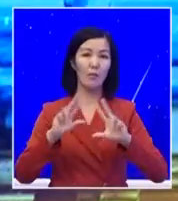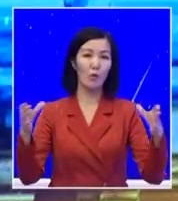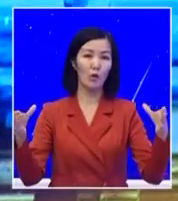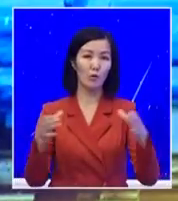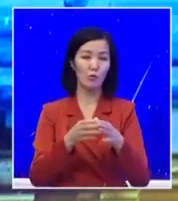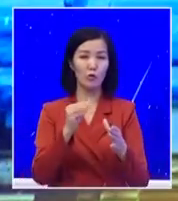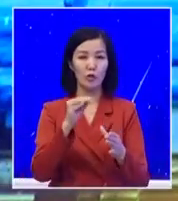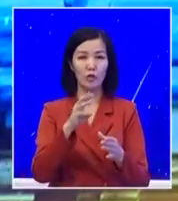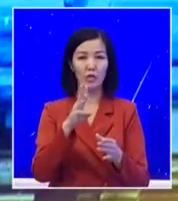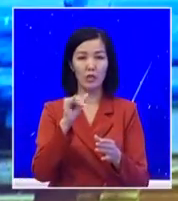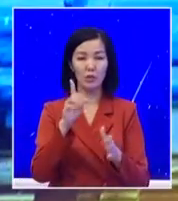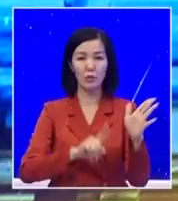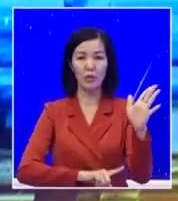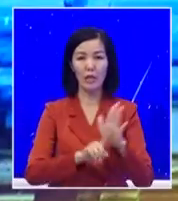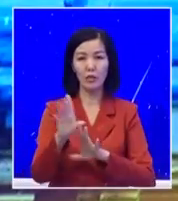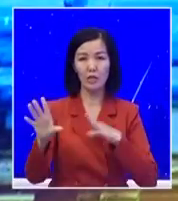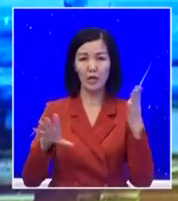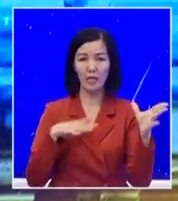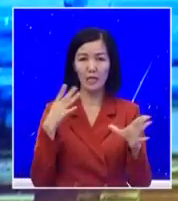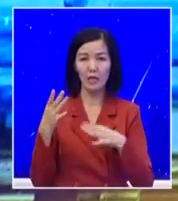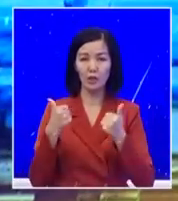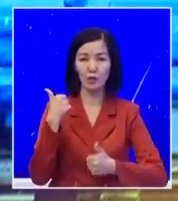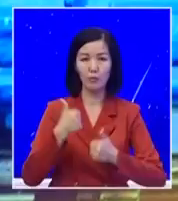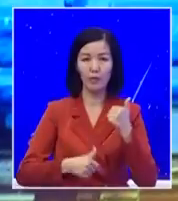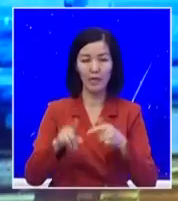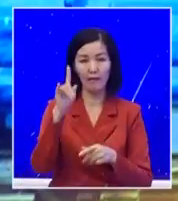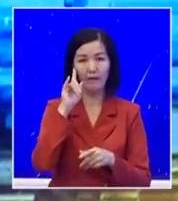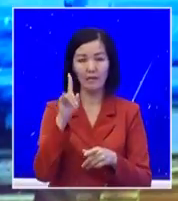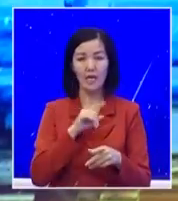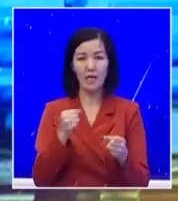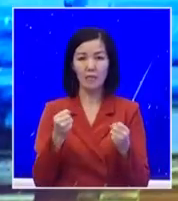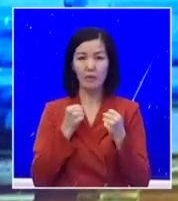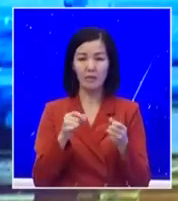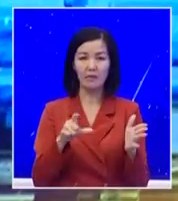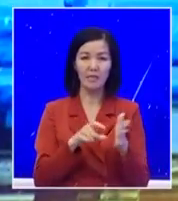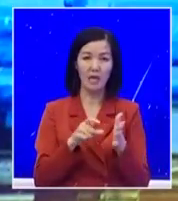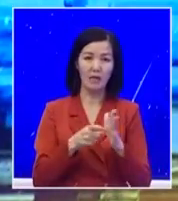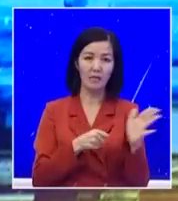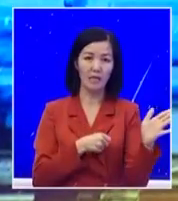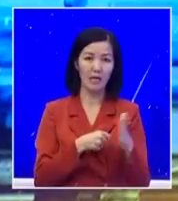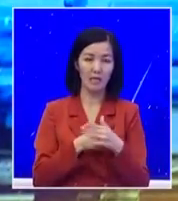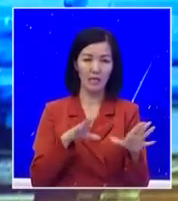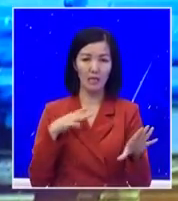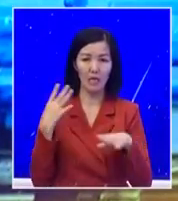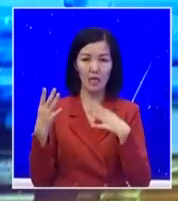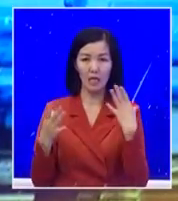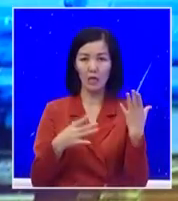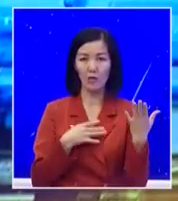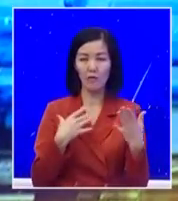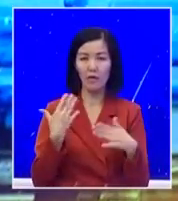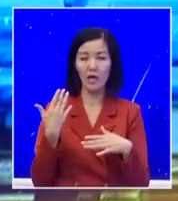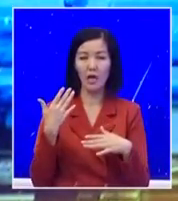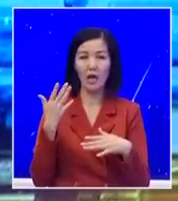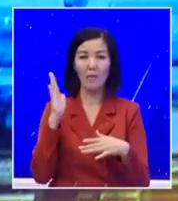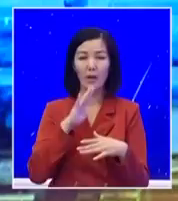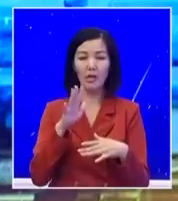Волейбольная дружина ЖТСУ начала готовиться к предстоящему чемпионату Казахстана. Спортивные залы закрыты. Тренировки проходят на открытой